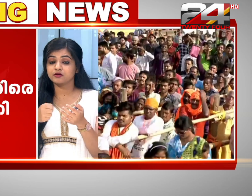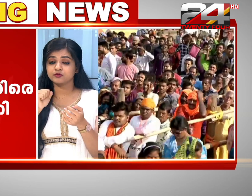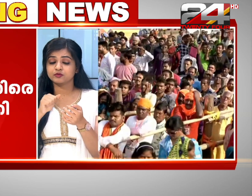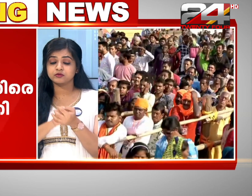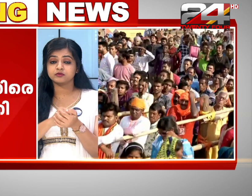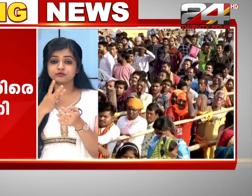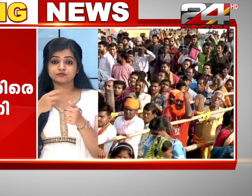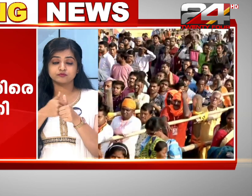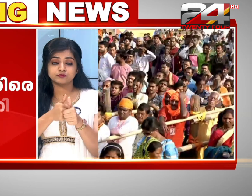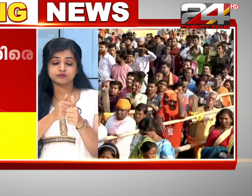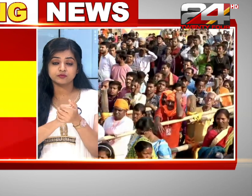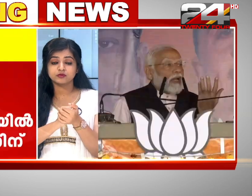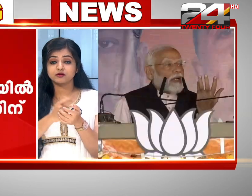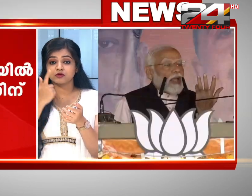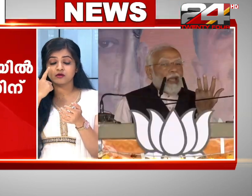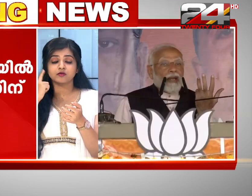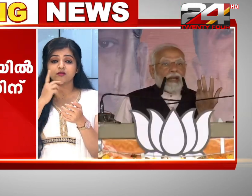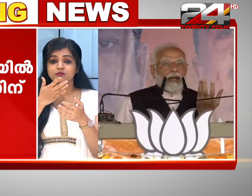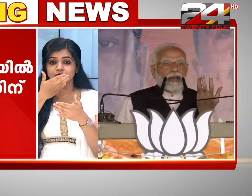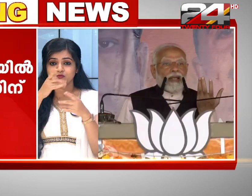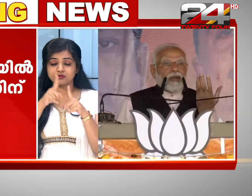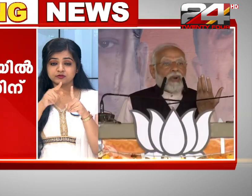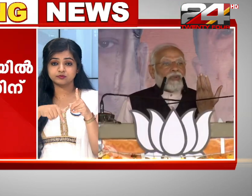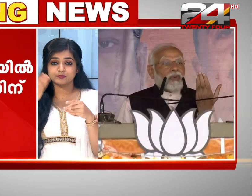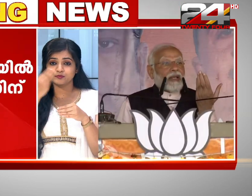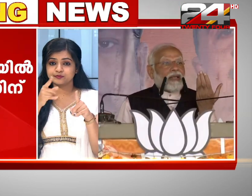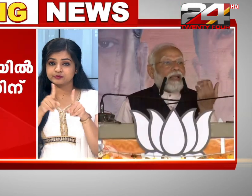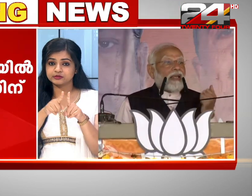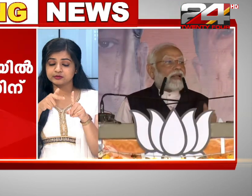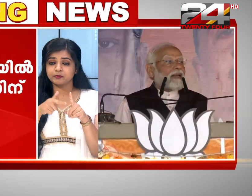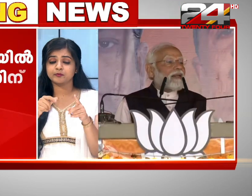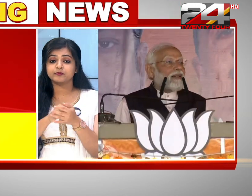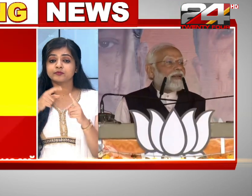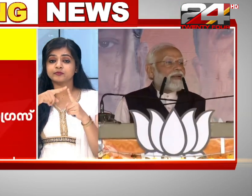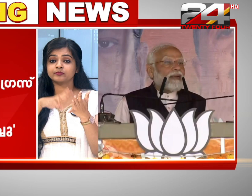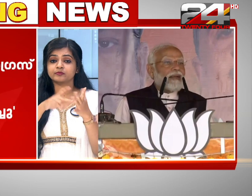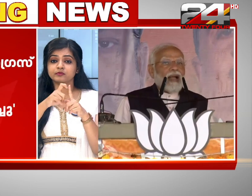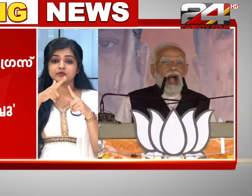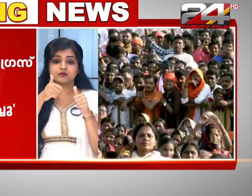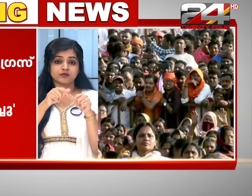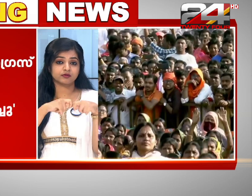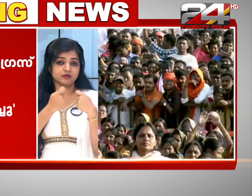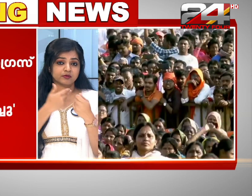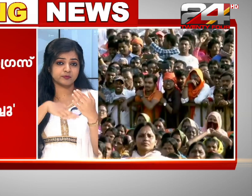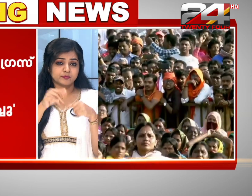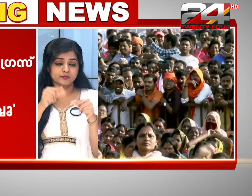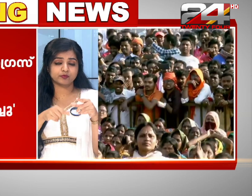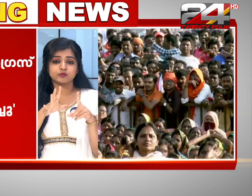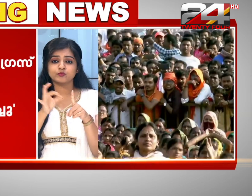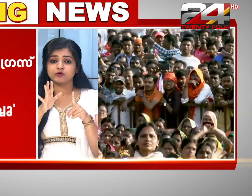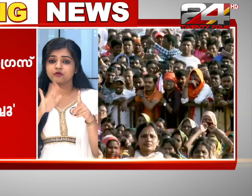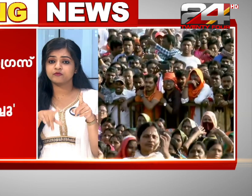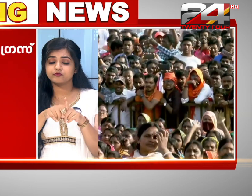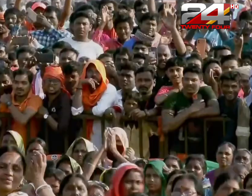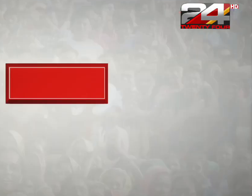കണ്ണും കാതും വായും പൊത്തിയ 3 വാനരെ പോലെയാണ് ഇന്ത്യ സഖ്യകക്ഷികൾ പെരുമാറുന്നത് എന്ന വിമർശനവും പ്രധാനമന്ത്രി